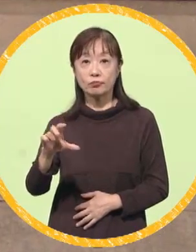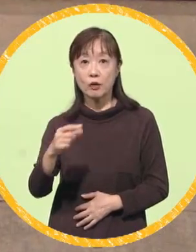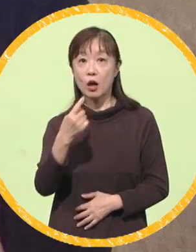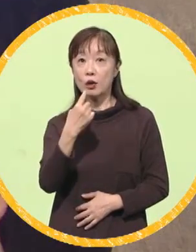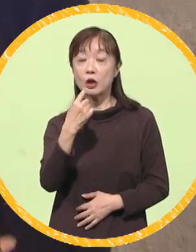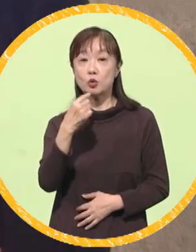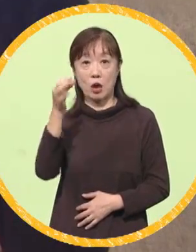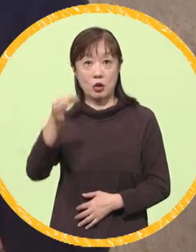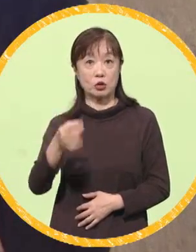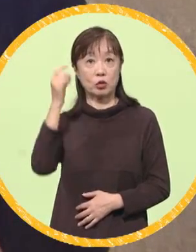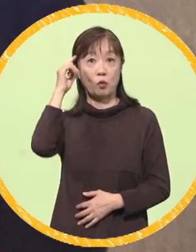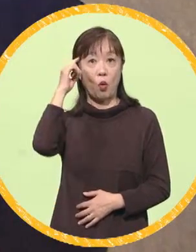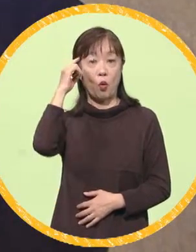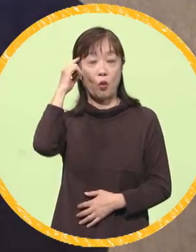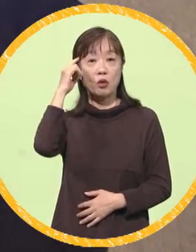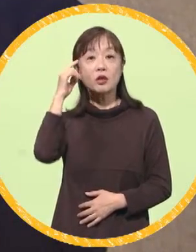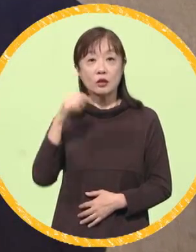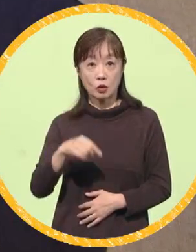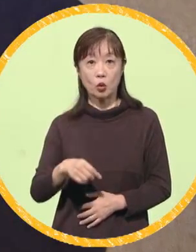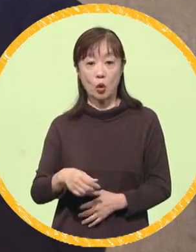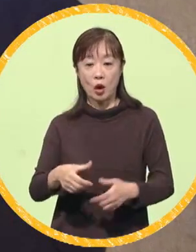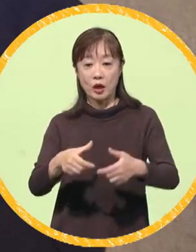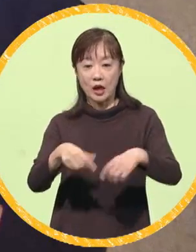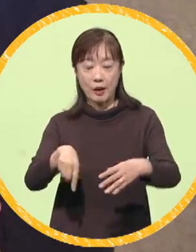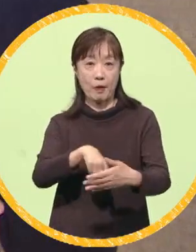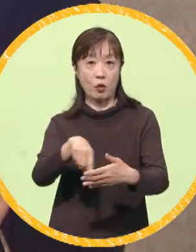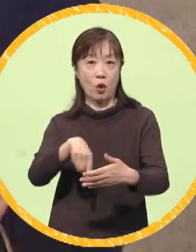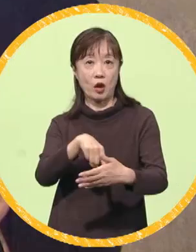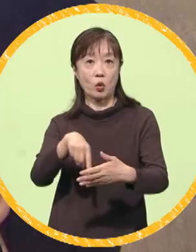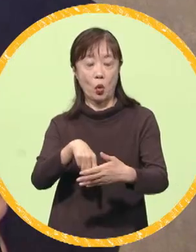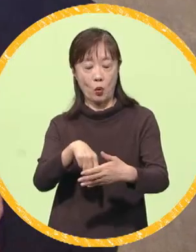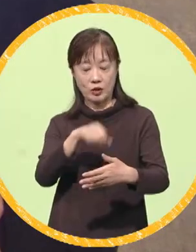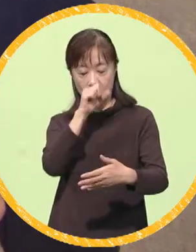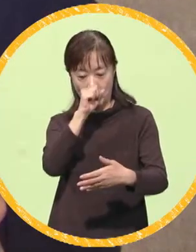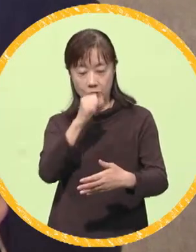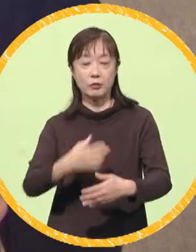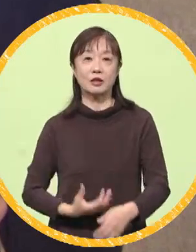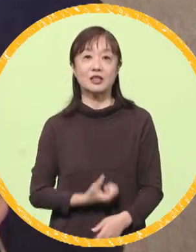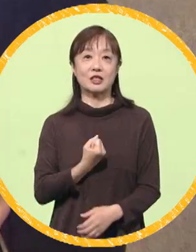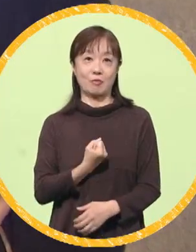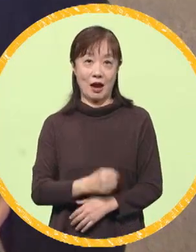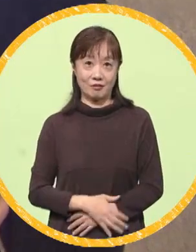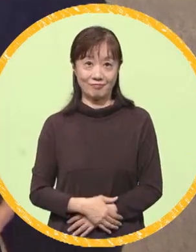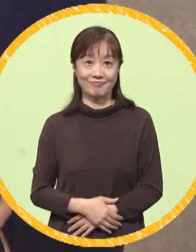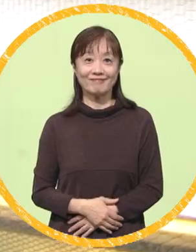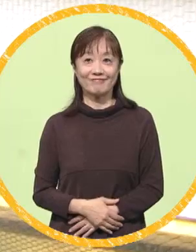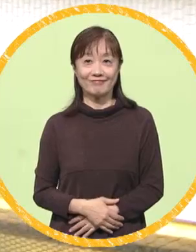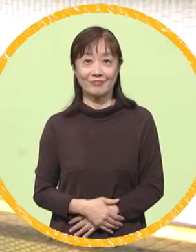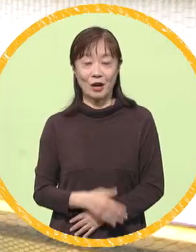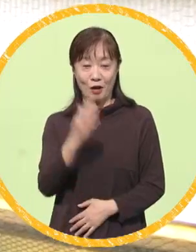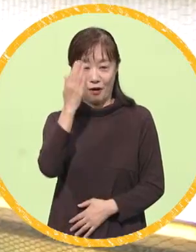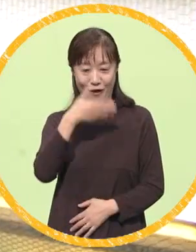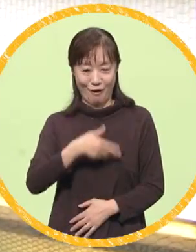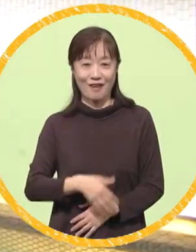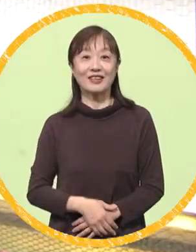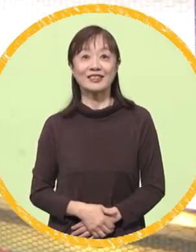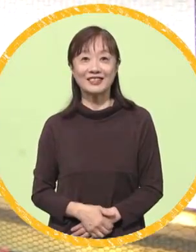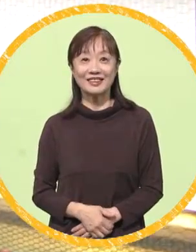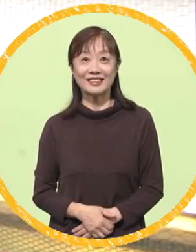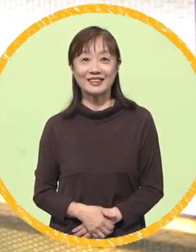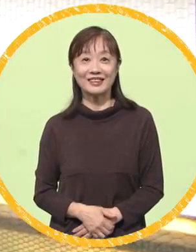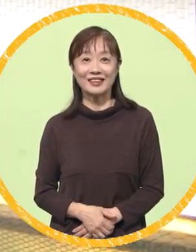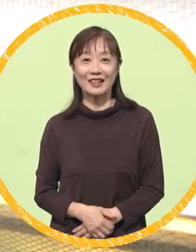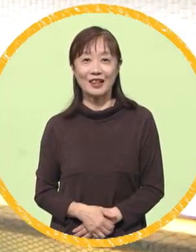く安いと思う。それだけ支払うだけの価値は絶対あると思う。これはね、自信がある。 今の言葉を聞い